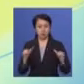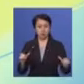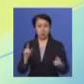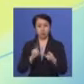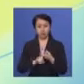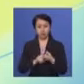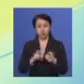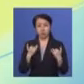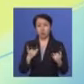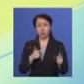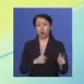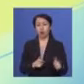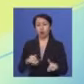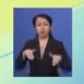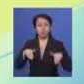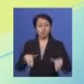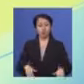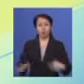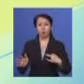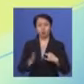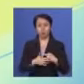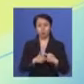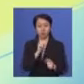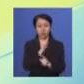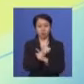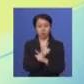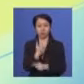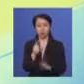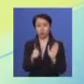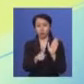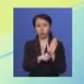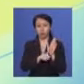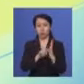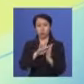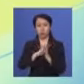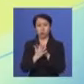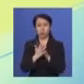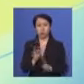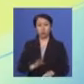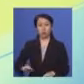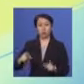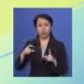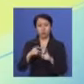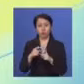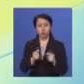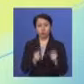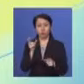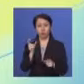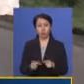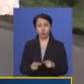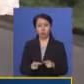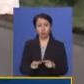инфекции. Сейчас готовится постановление о закрытии на карантин еще 6 сел области. По словам руководителя